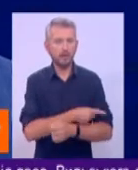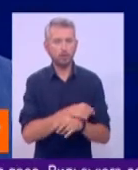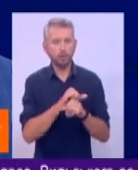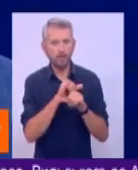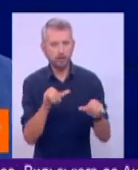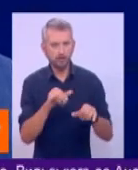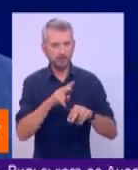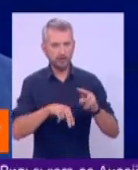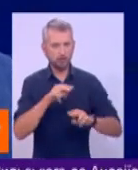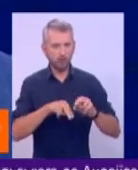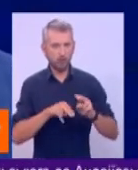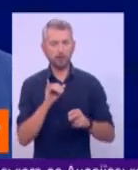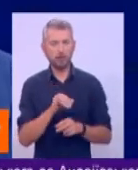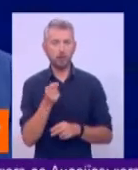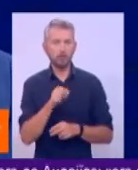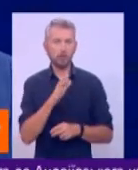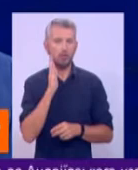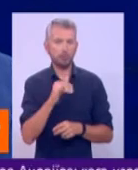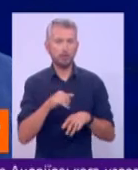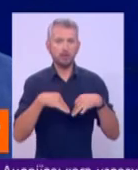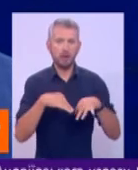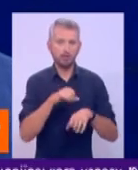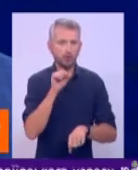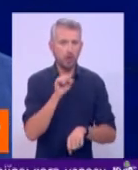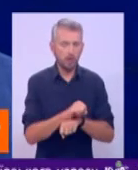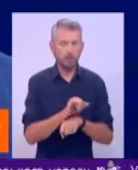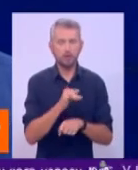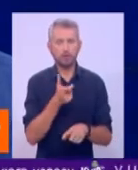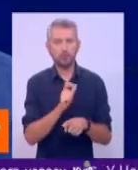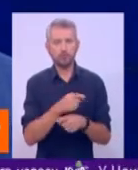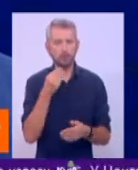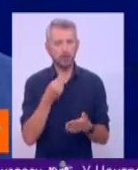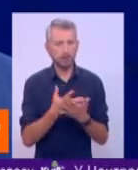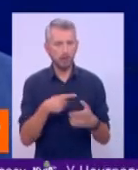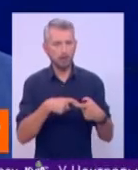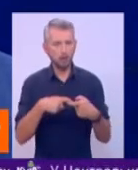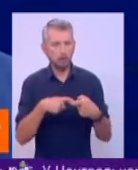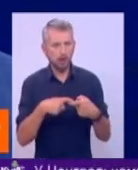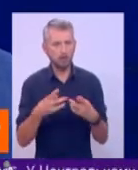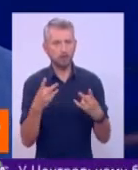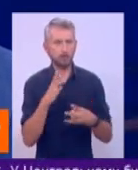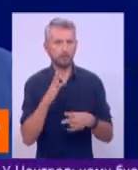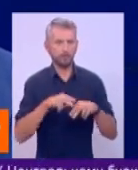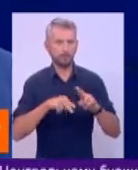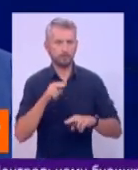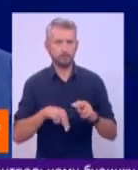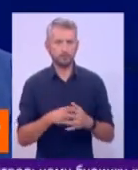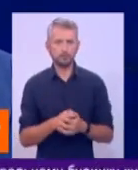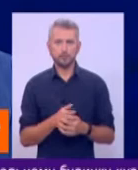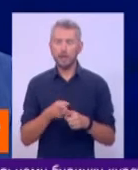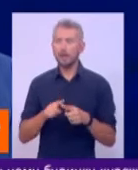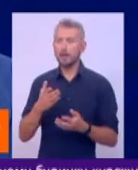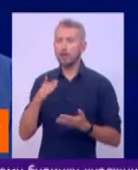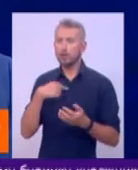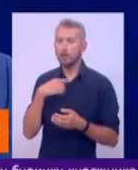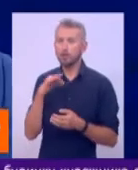увеличивается застройки, и отсюда будет и транспортный коллапс, и очень дорогие коммуникации надо подводить. Вот. Ну, це якщо